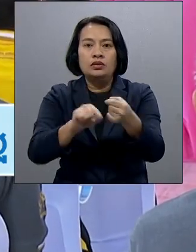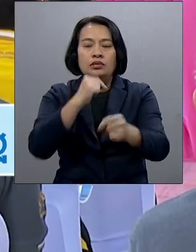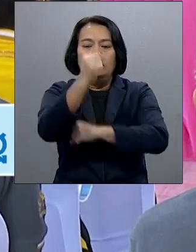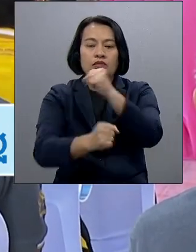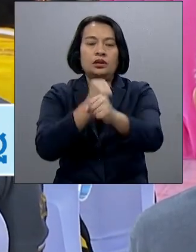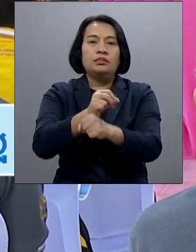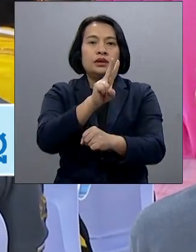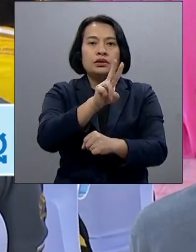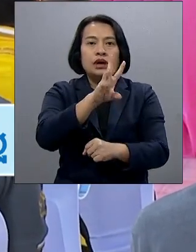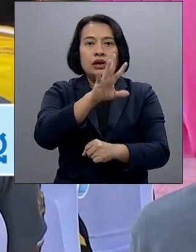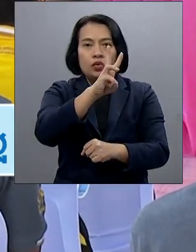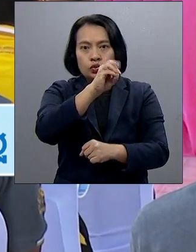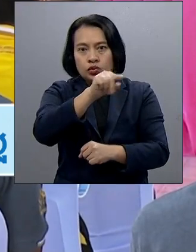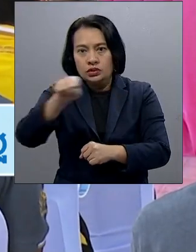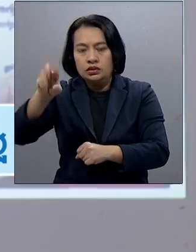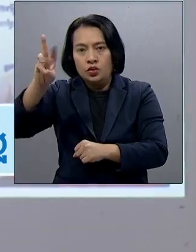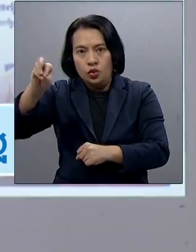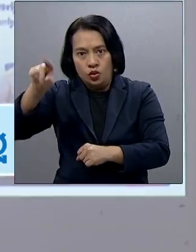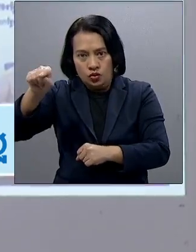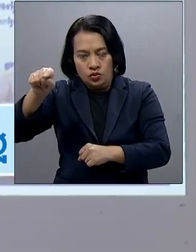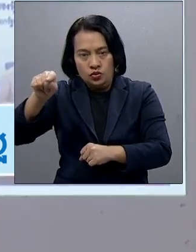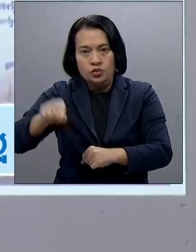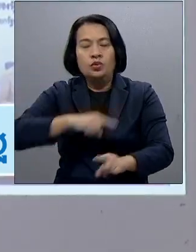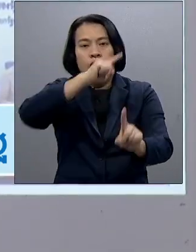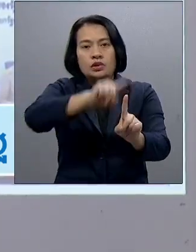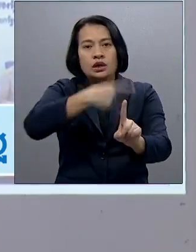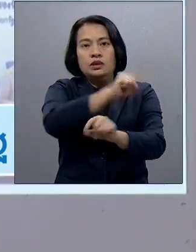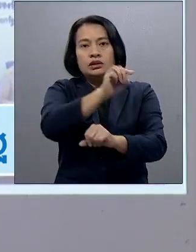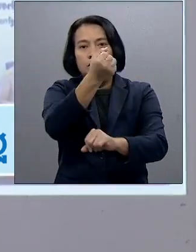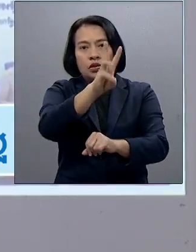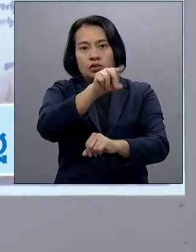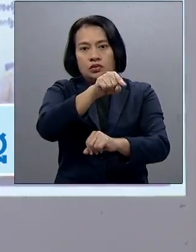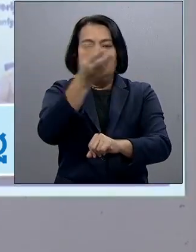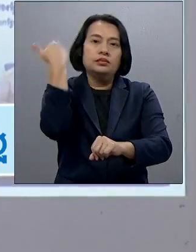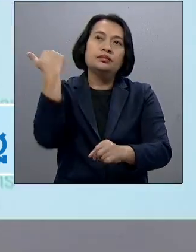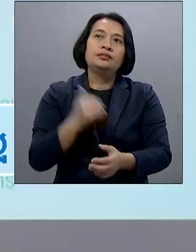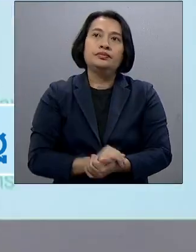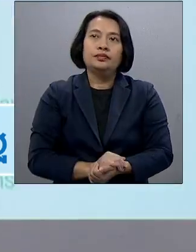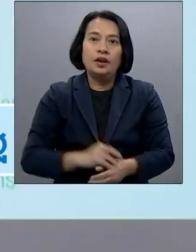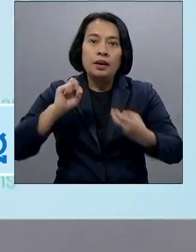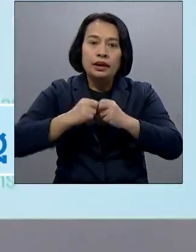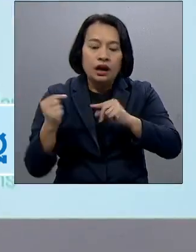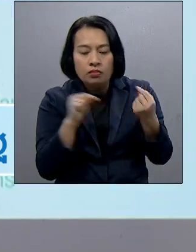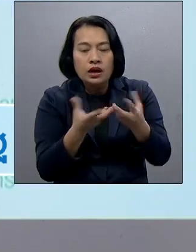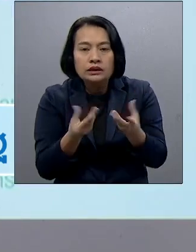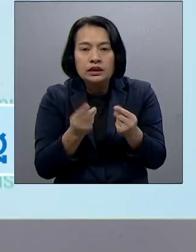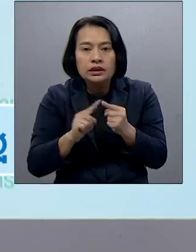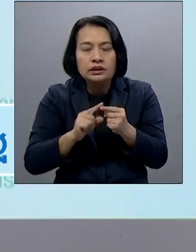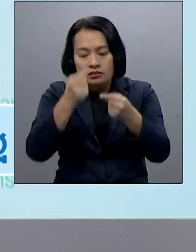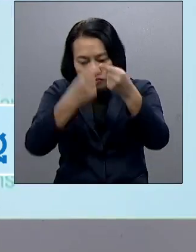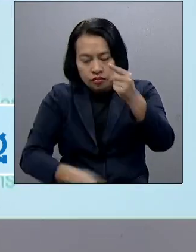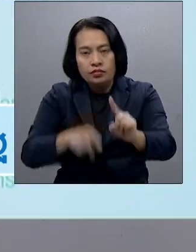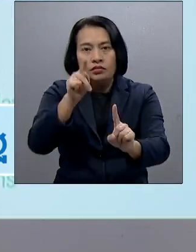60ถึงปี66ที่ผ่านมาเนี่ยค่ะก็คือ16มกราคมที่ผ่านมานี่เองนะคะมีเรื่องร้องทุกที่ดินทั้งหมด